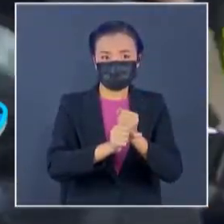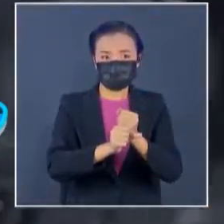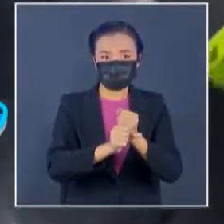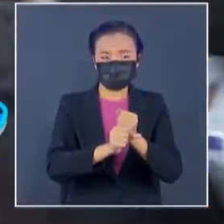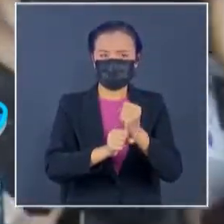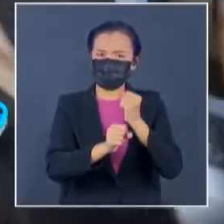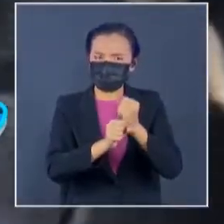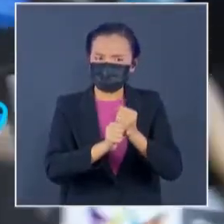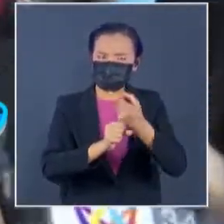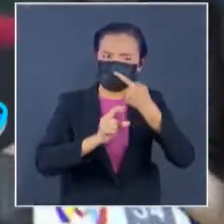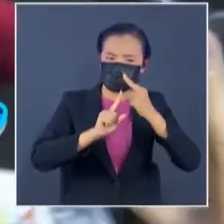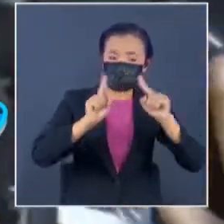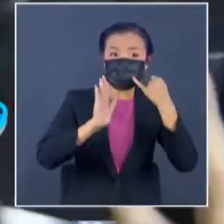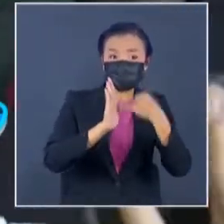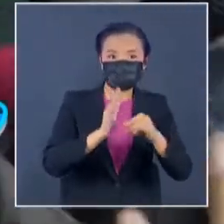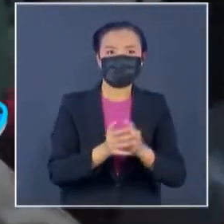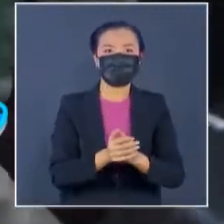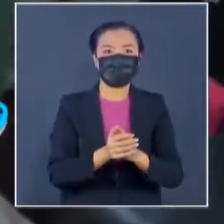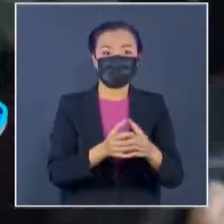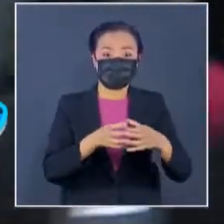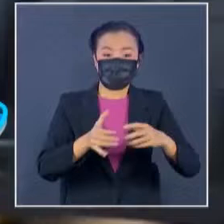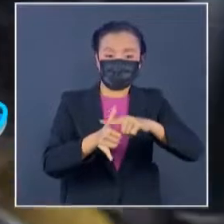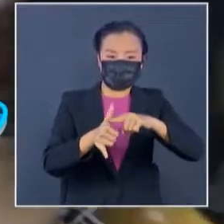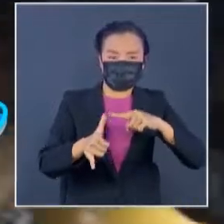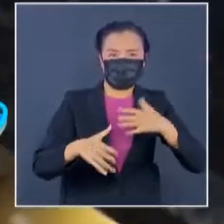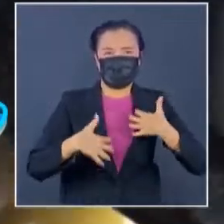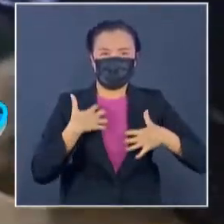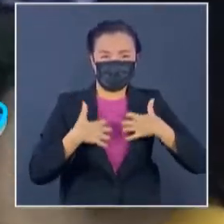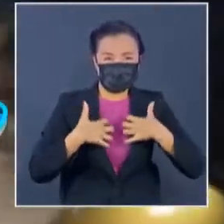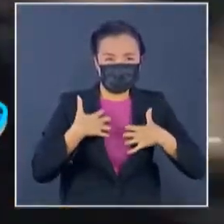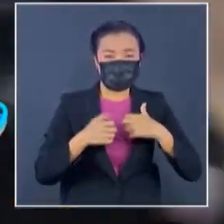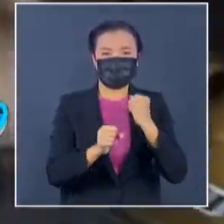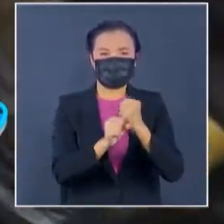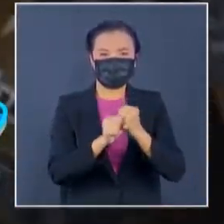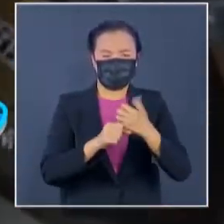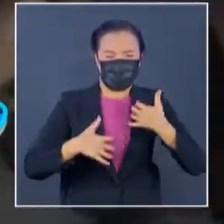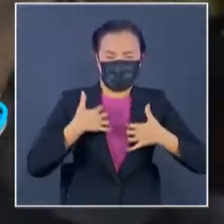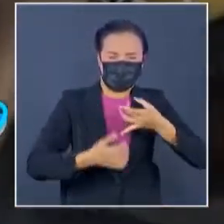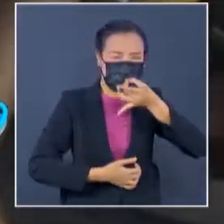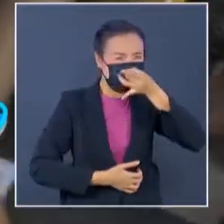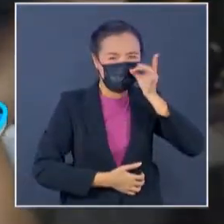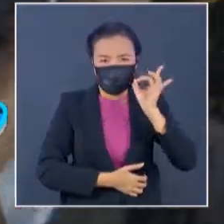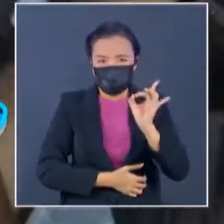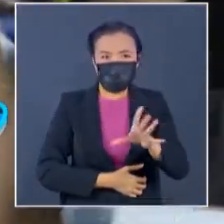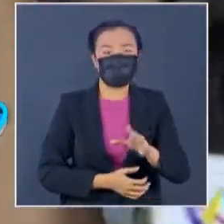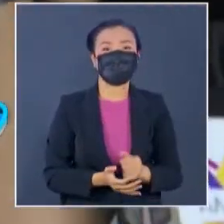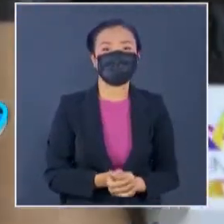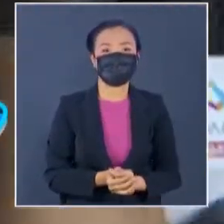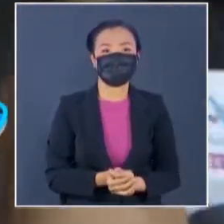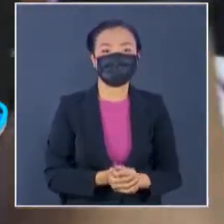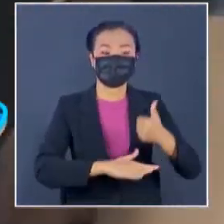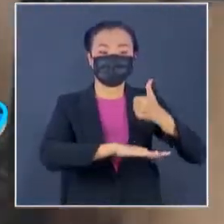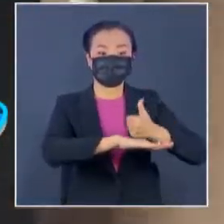ที่โดยมิชอบร่วมกันฆ่าผู้อื่นโดยทรมานหรือโดยกระทำทารุณโหดร้ายซึ่งตัว